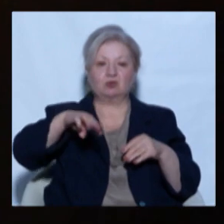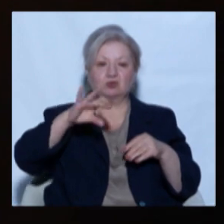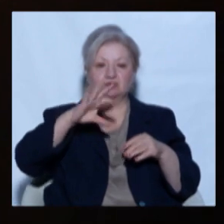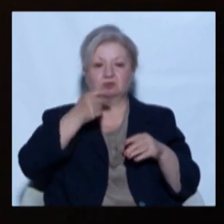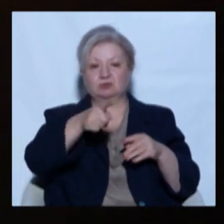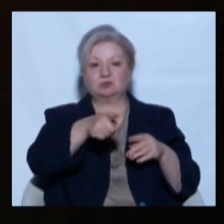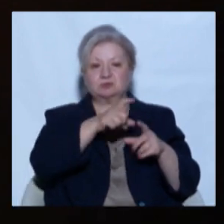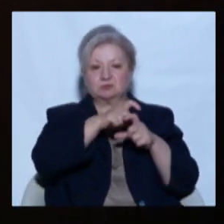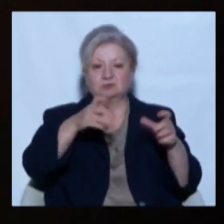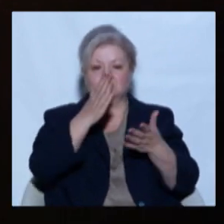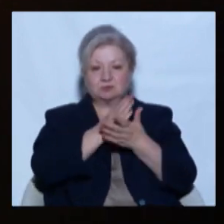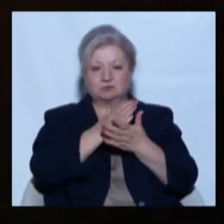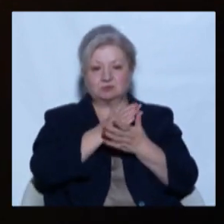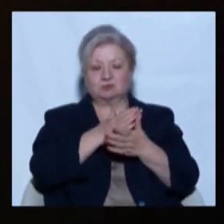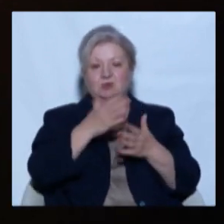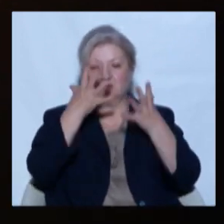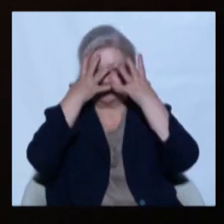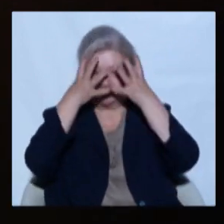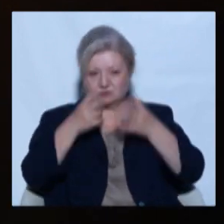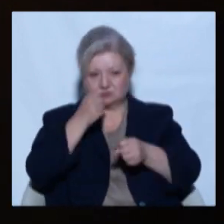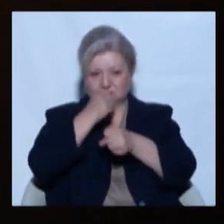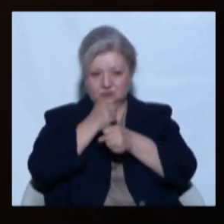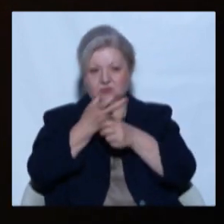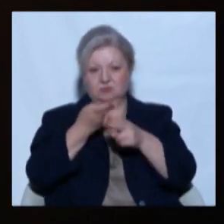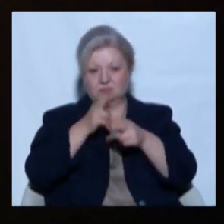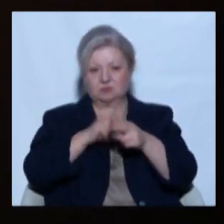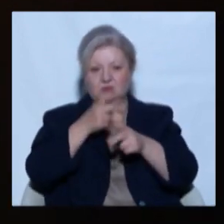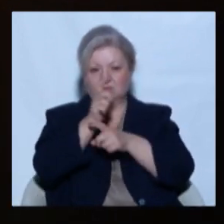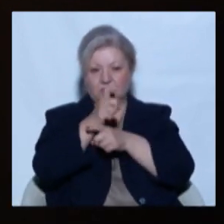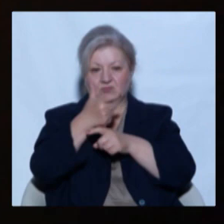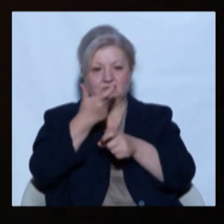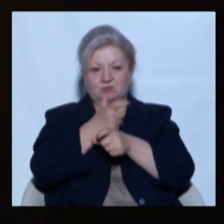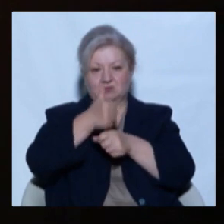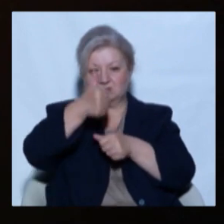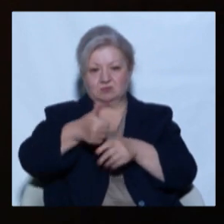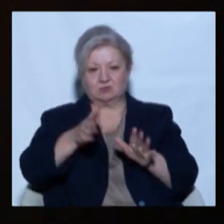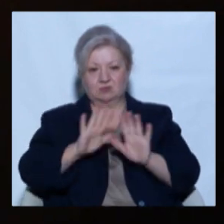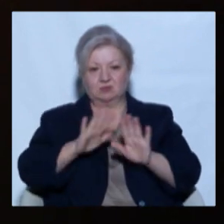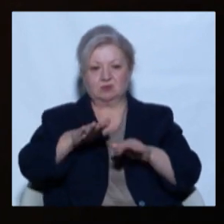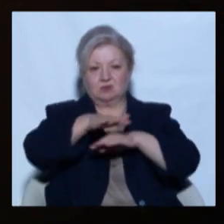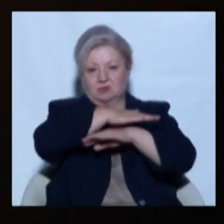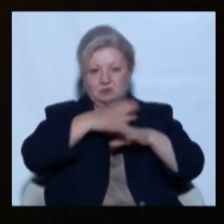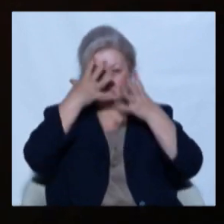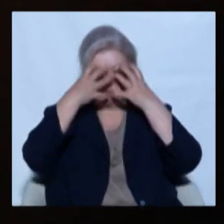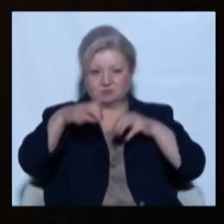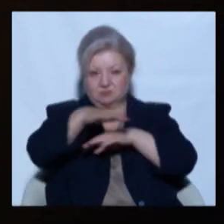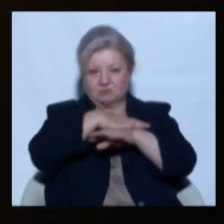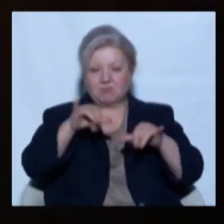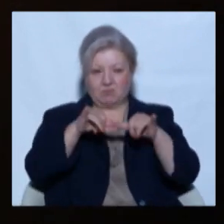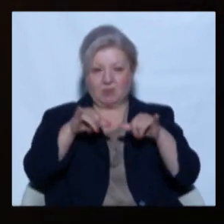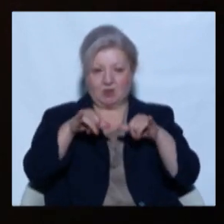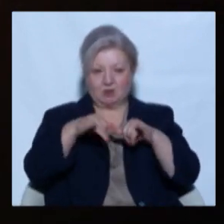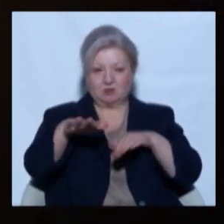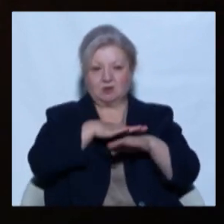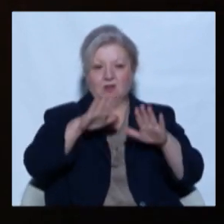ეს ექსპერიმენტი ტარდება სიბნელეში, რის გამოც ვიდეოს ხარისხი არც თუ ისე კარგია. სიბნელეში სწორ ზედაპირზე, ამ შემთხვევაში